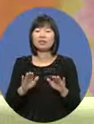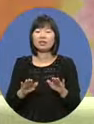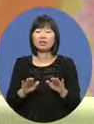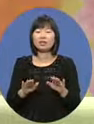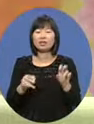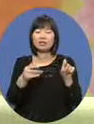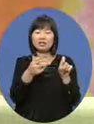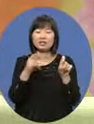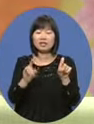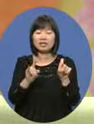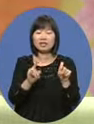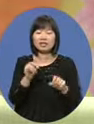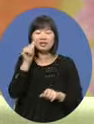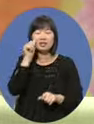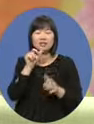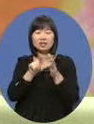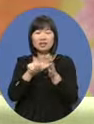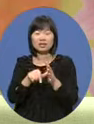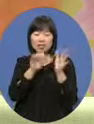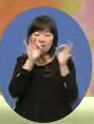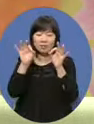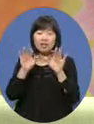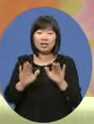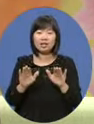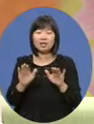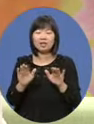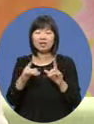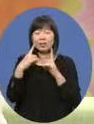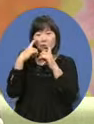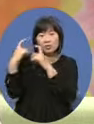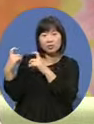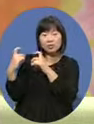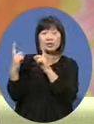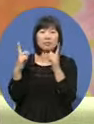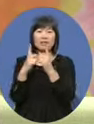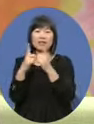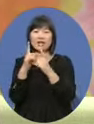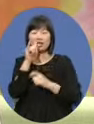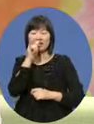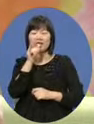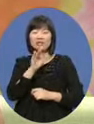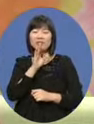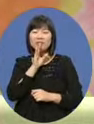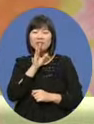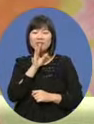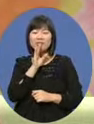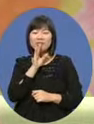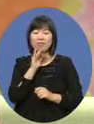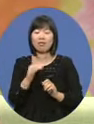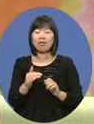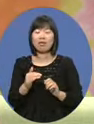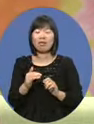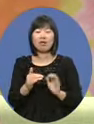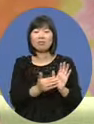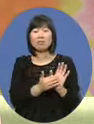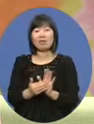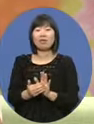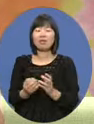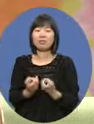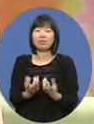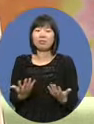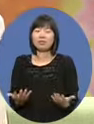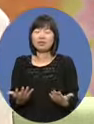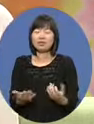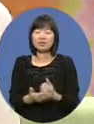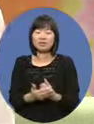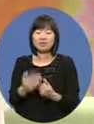10대 사춘기 때는 굉장히 유혹이 오면 정말 무방비 상태인 네, 것 같아요. 그렇죠. 이게